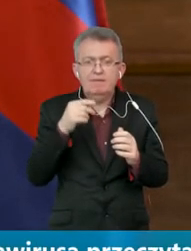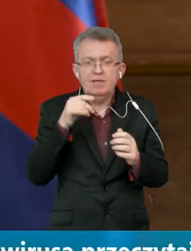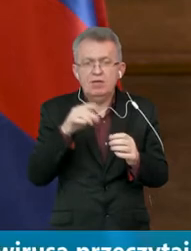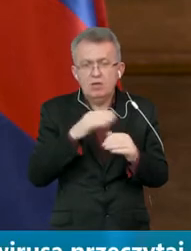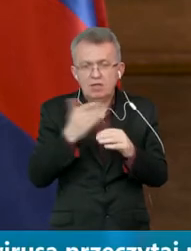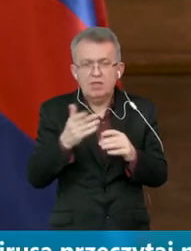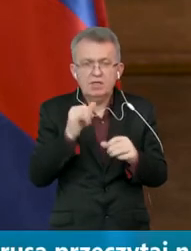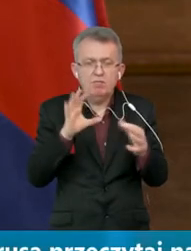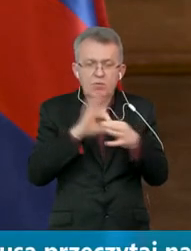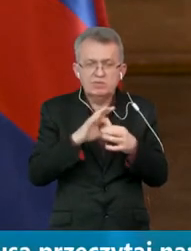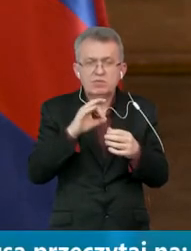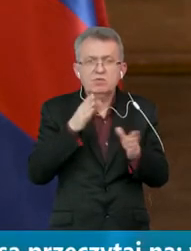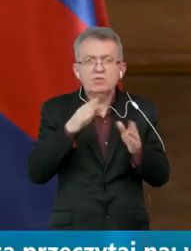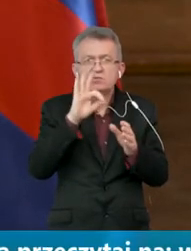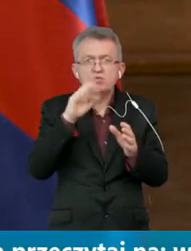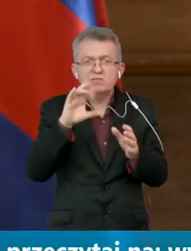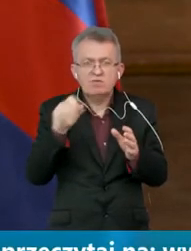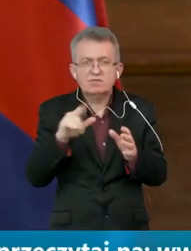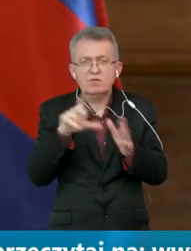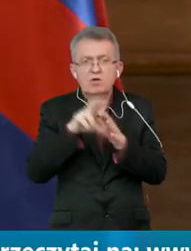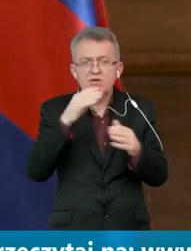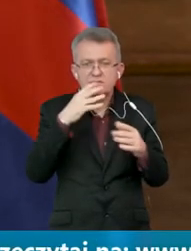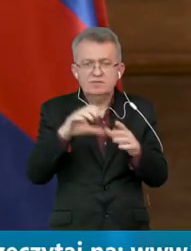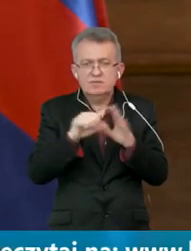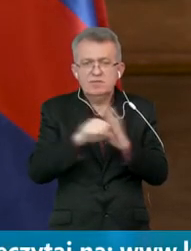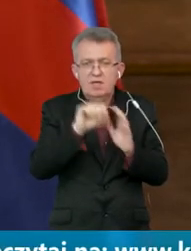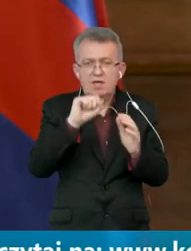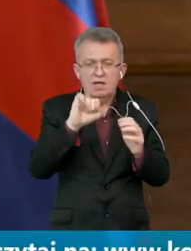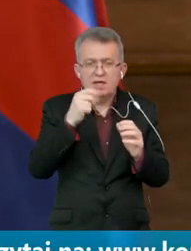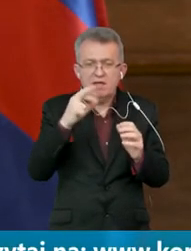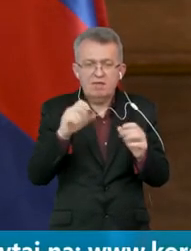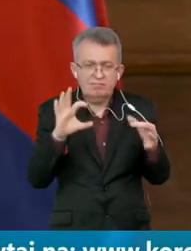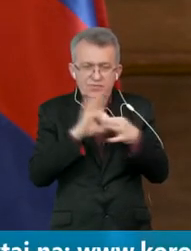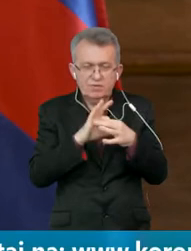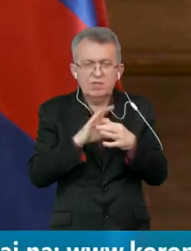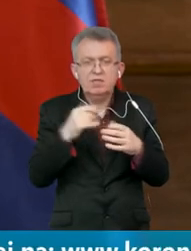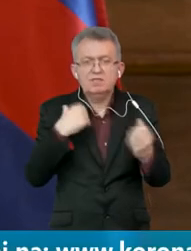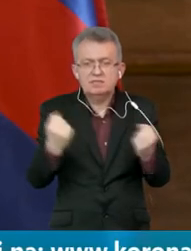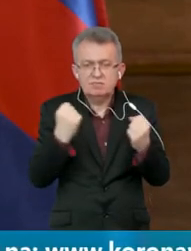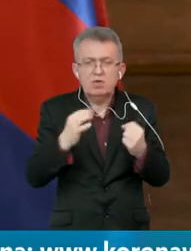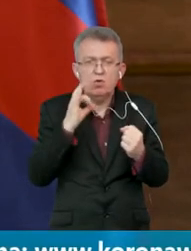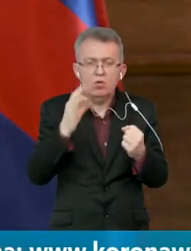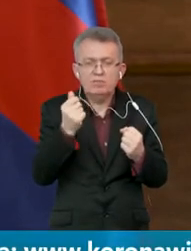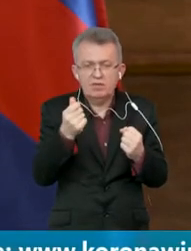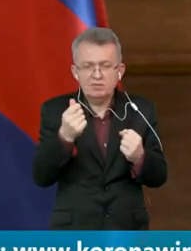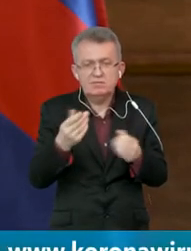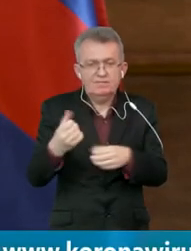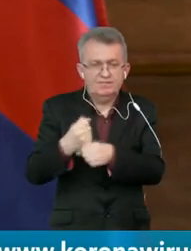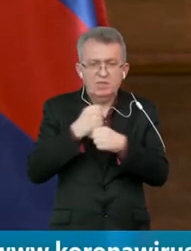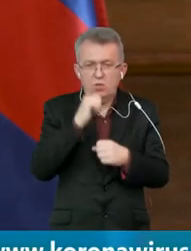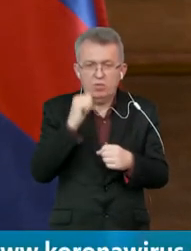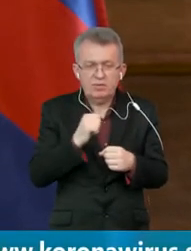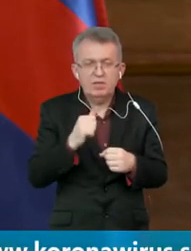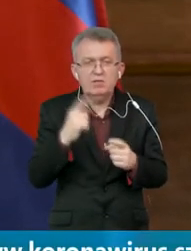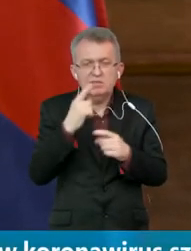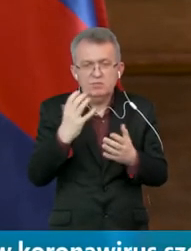Obok połączenia ulicy Sosa Boskiego z halą widowiskowo-sportową będziemy zabiegali o środki i mam nadzieję, że tę